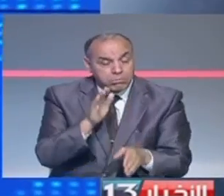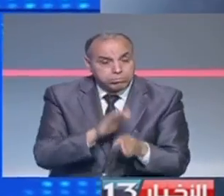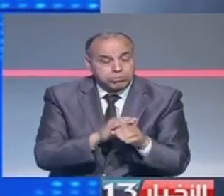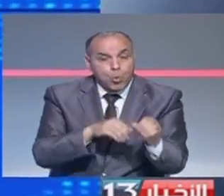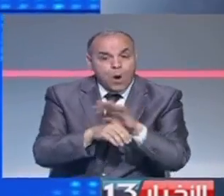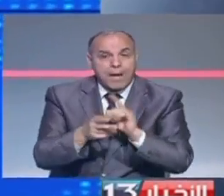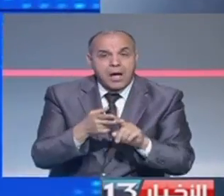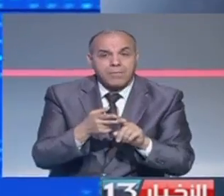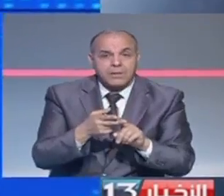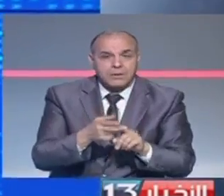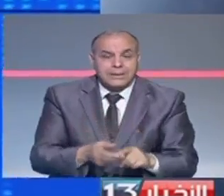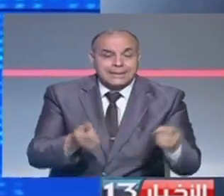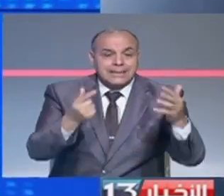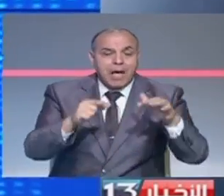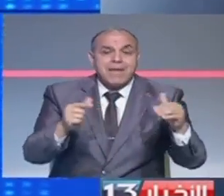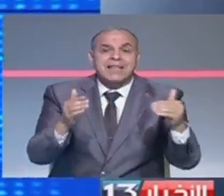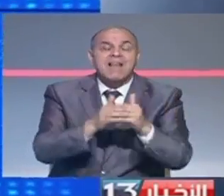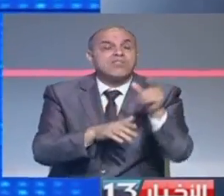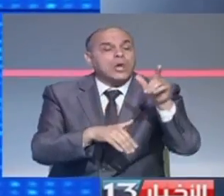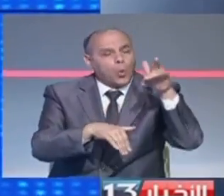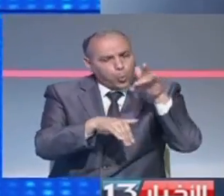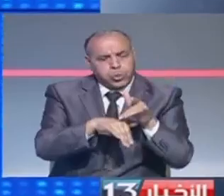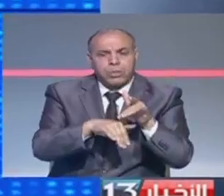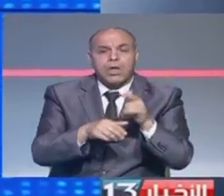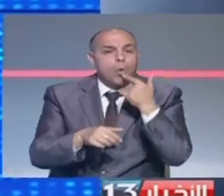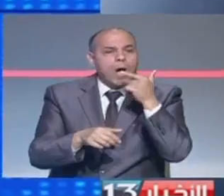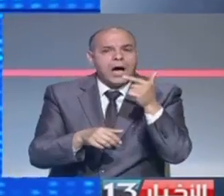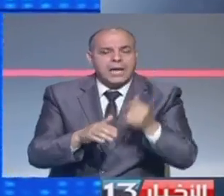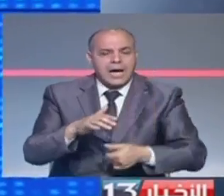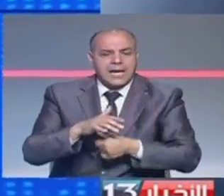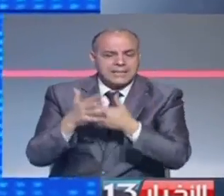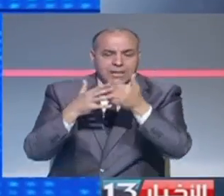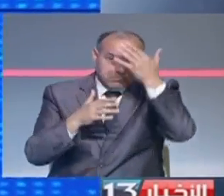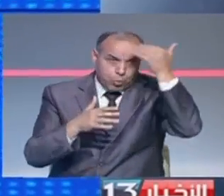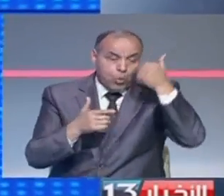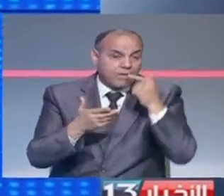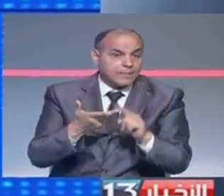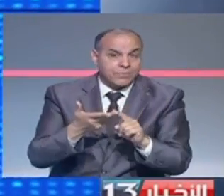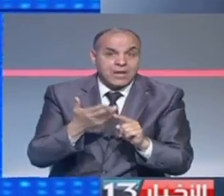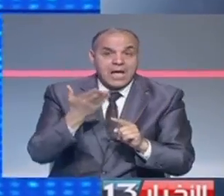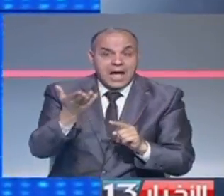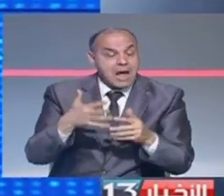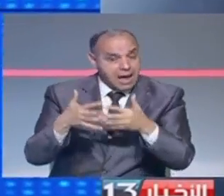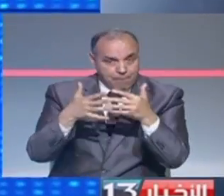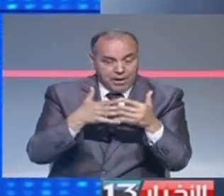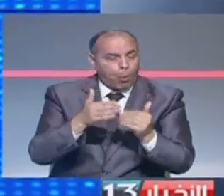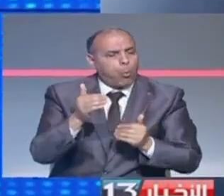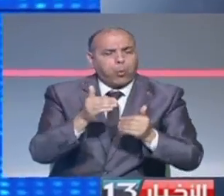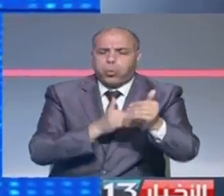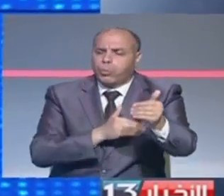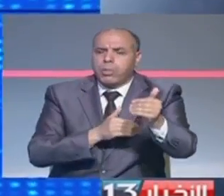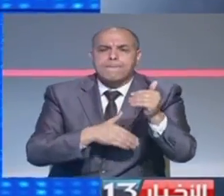بها اكثر من سبعمائه الف حاله وقد اعلن الرئيس الامريكي دونالد ترامب ان بلاده تجاوزت